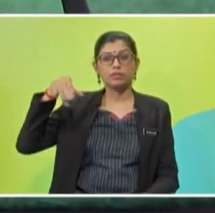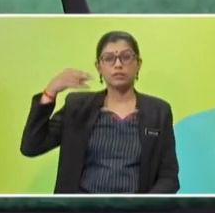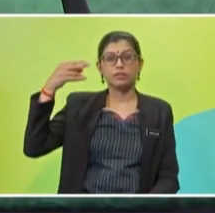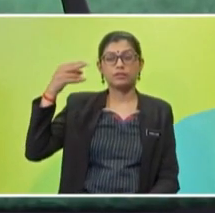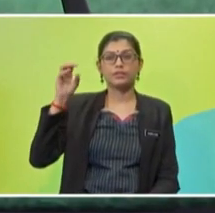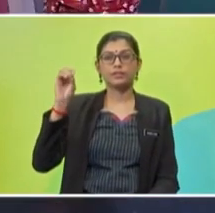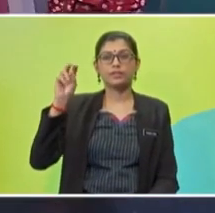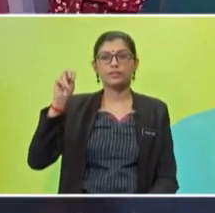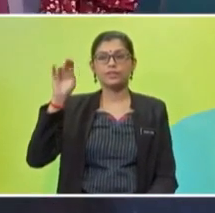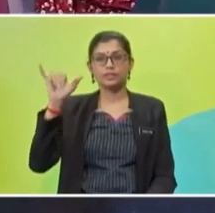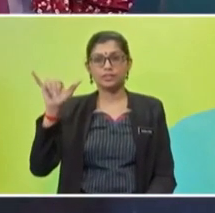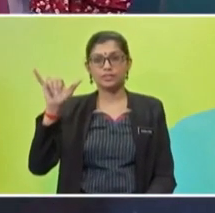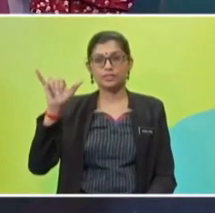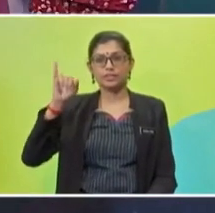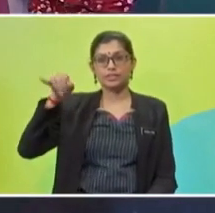CS Joni